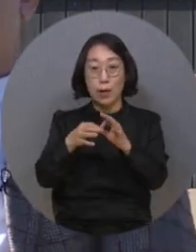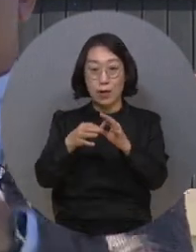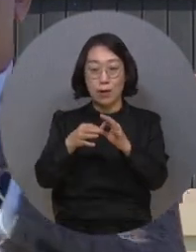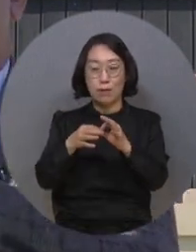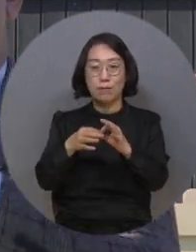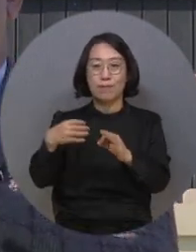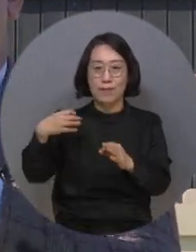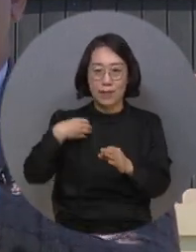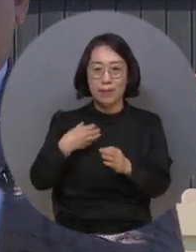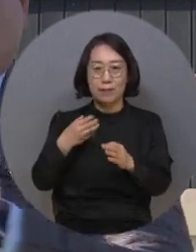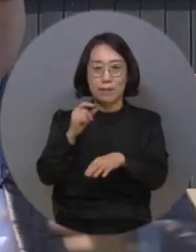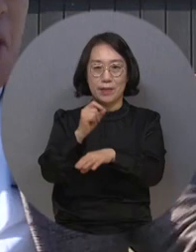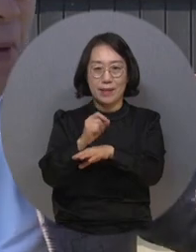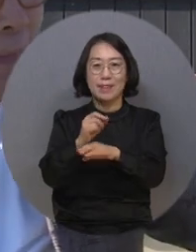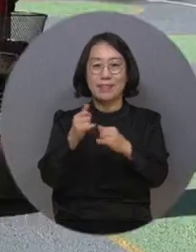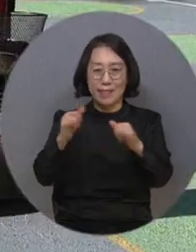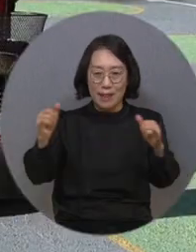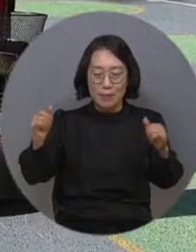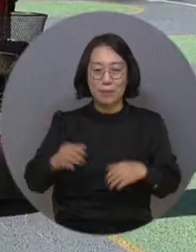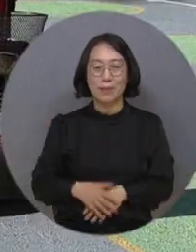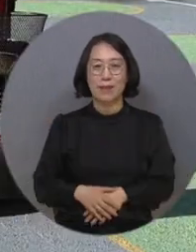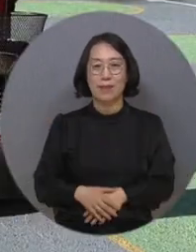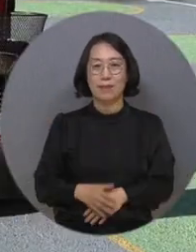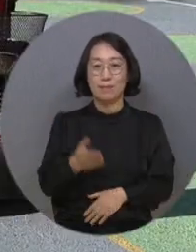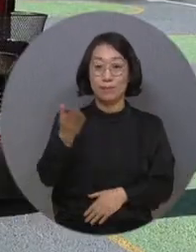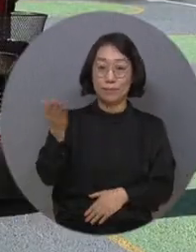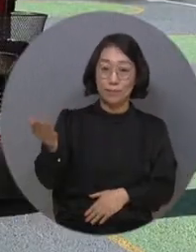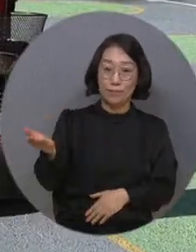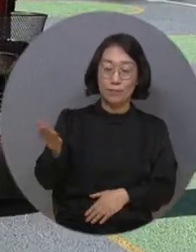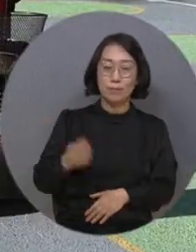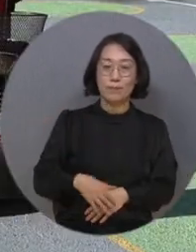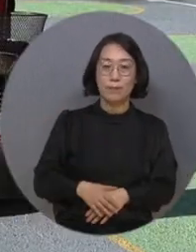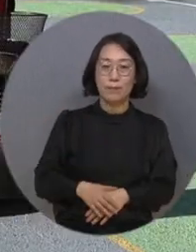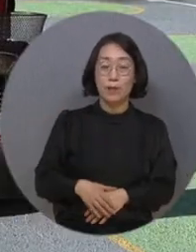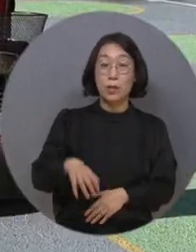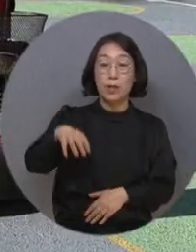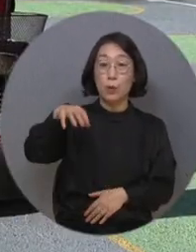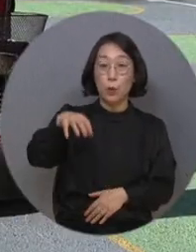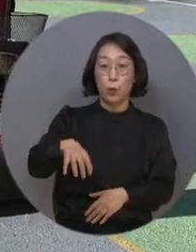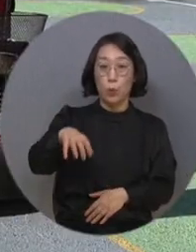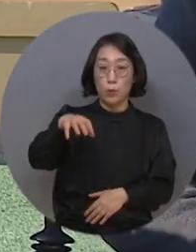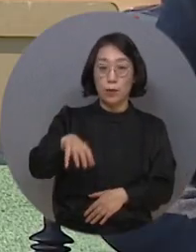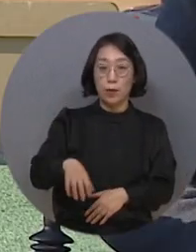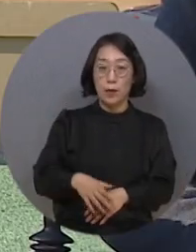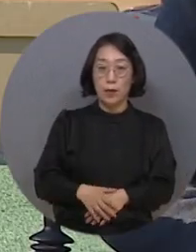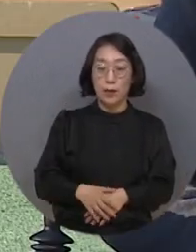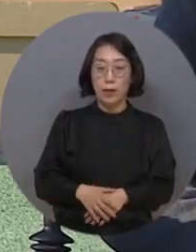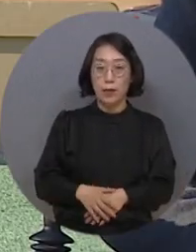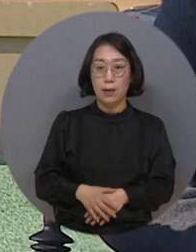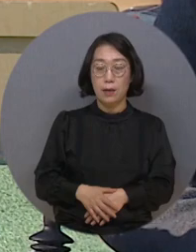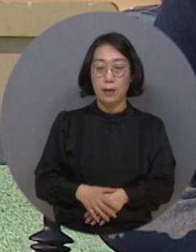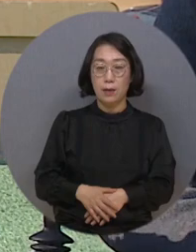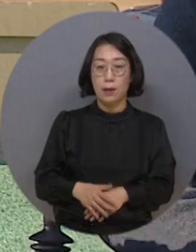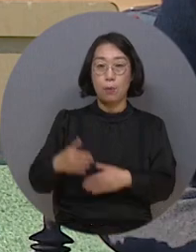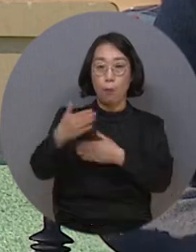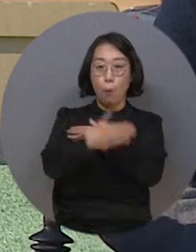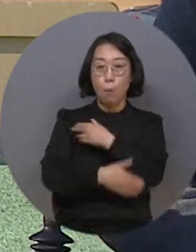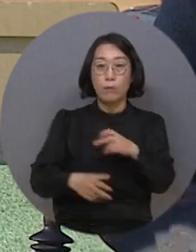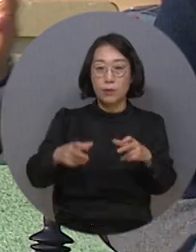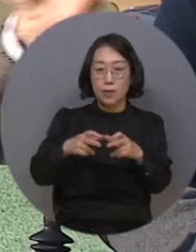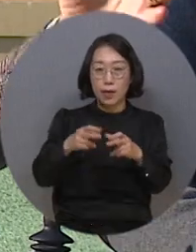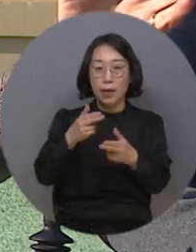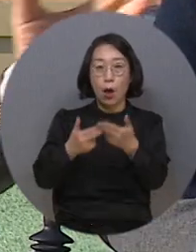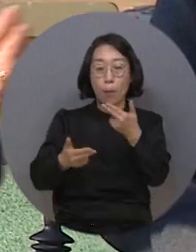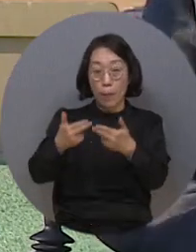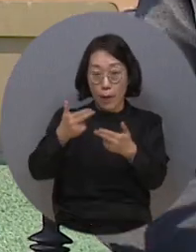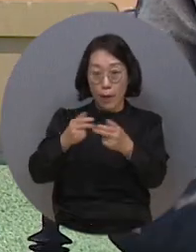고복희입니다. 환영합니다. 반갑습니다. 그 옆에 분은 우리 관악구에 네. 우리 한국 지체장애협회